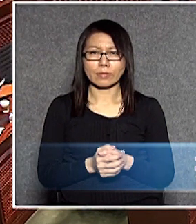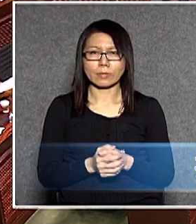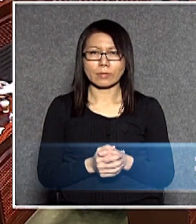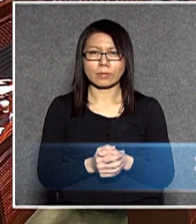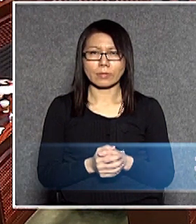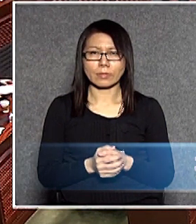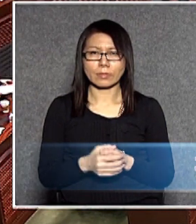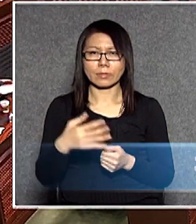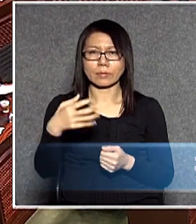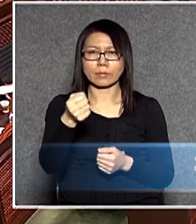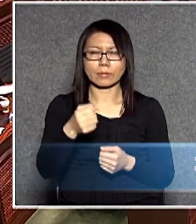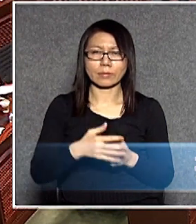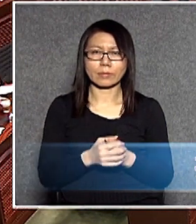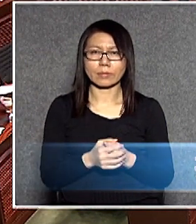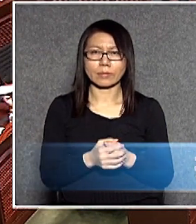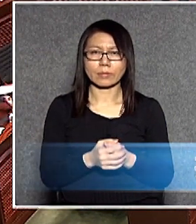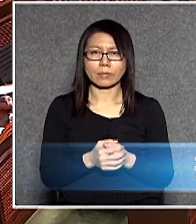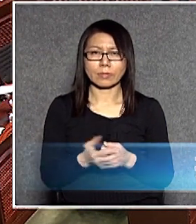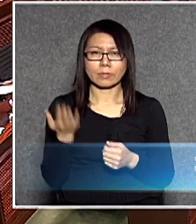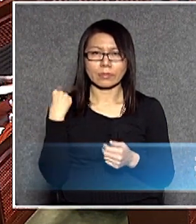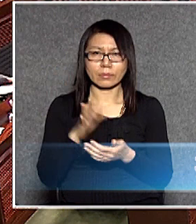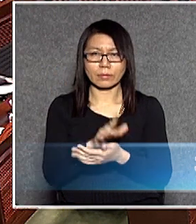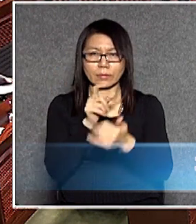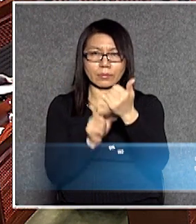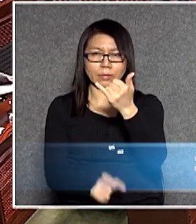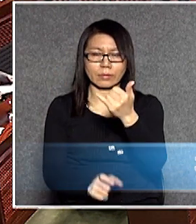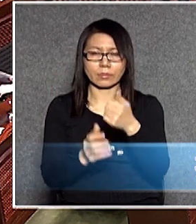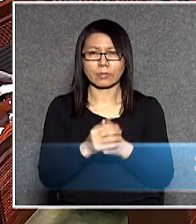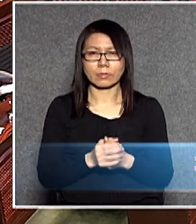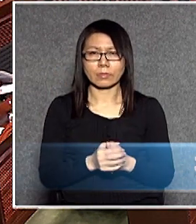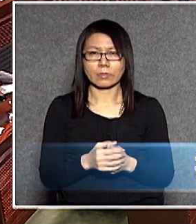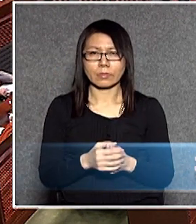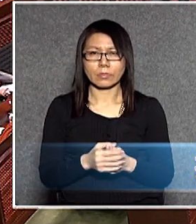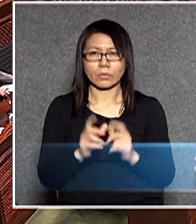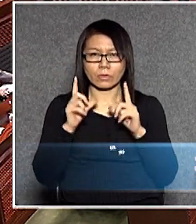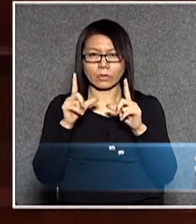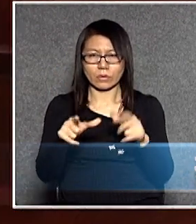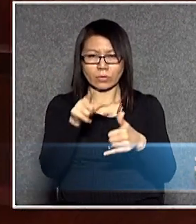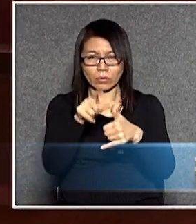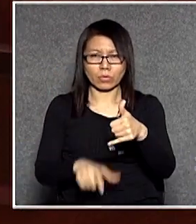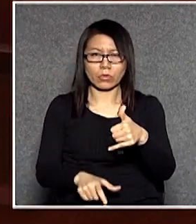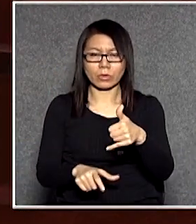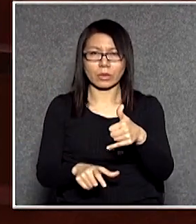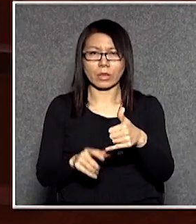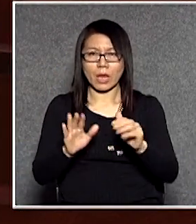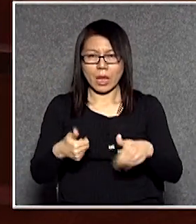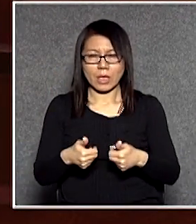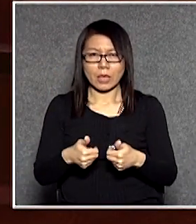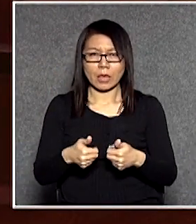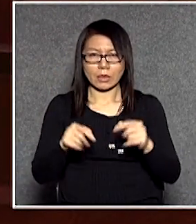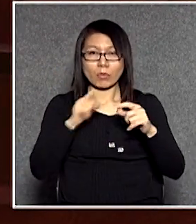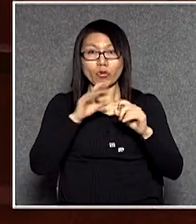主席，去年六月，我在回覆個人利益監察委員會發出的問卷的